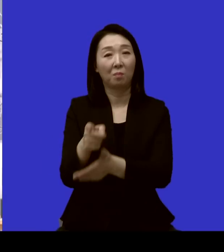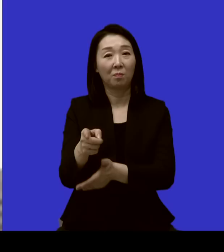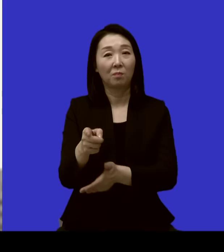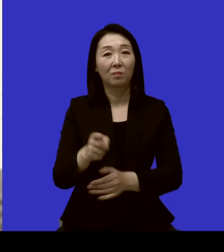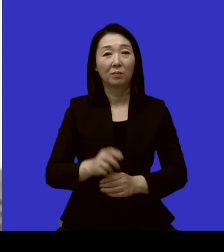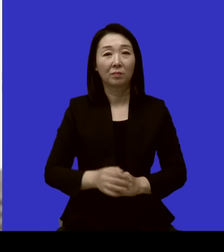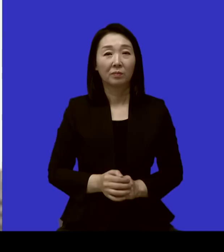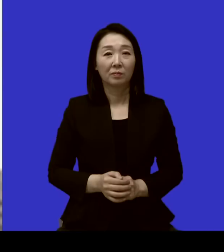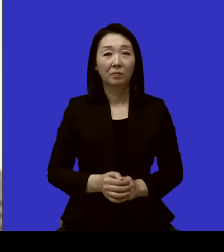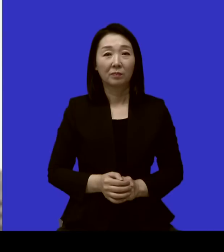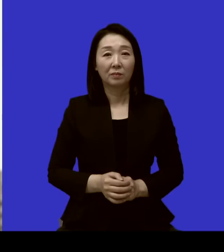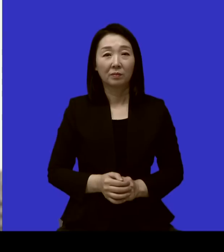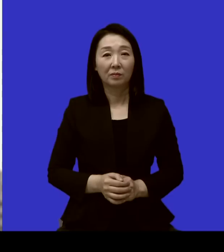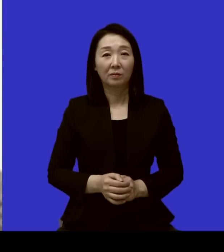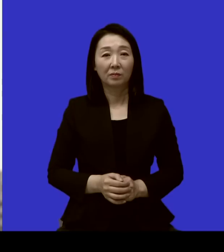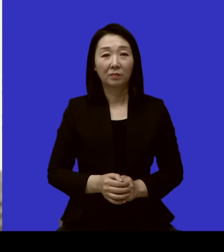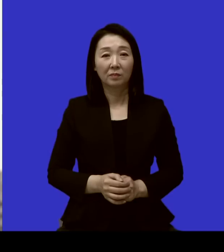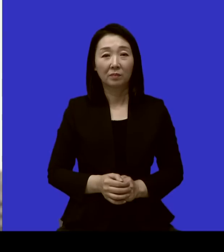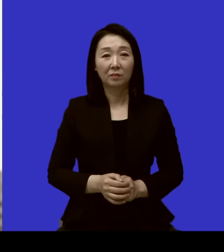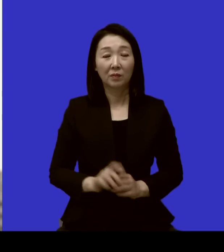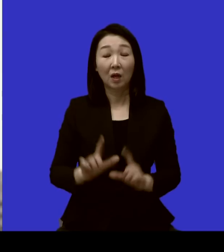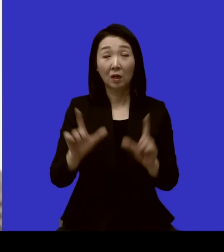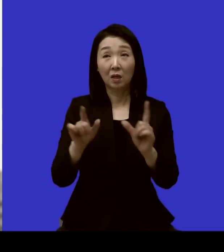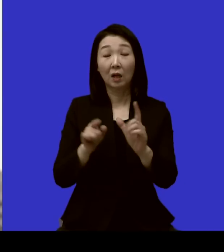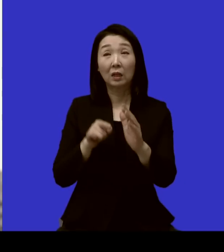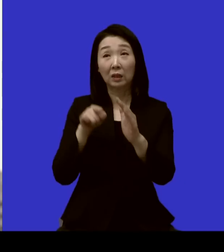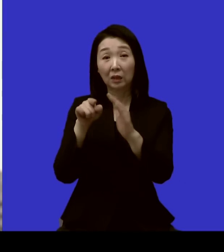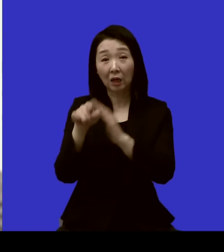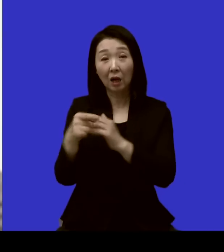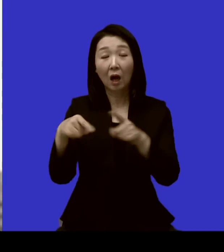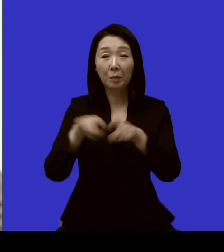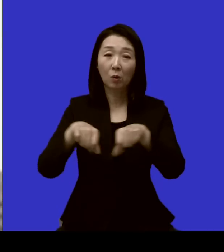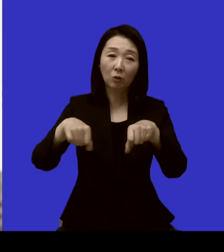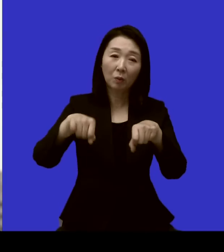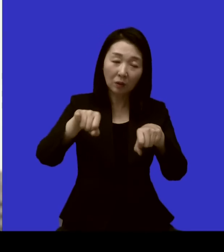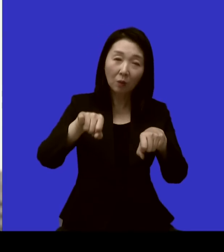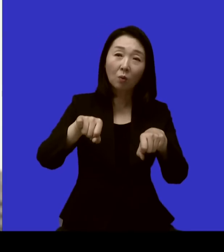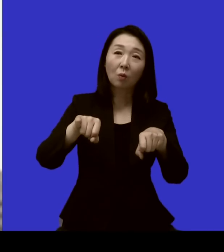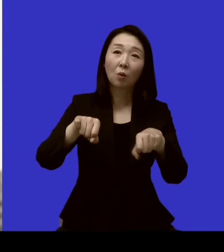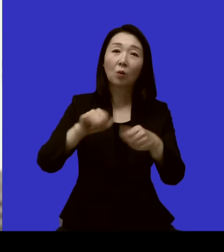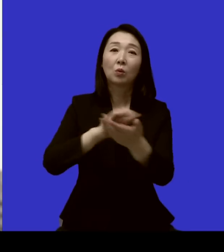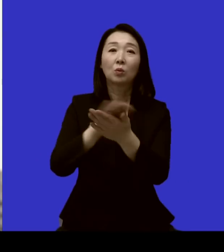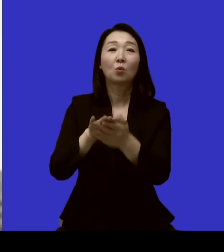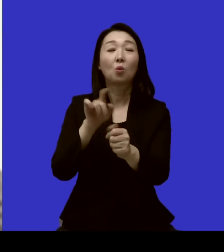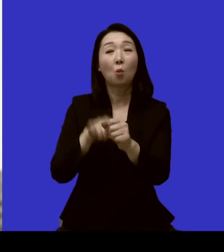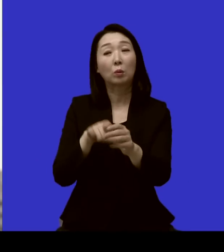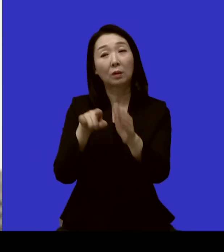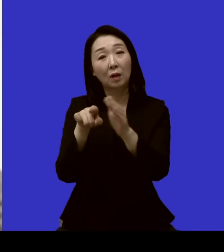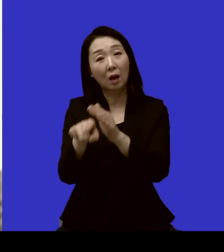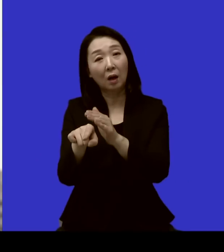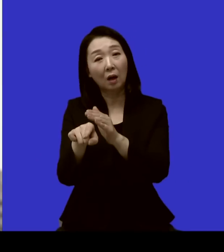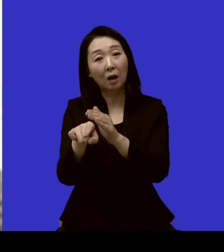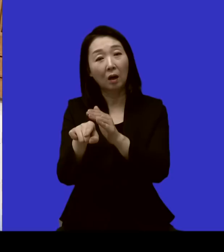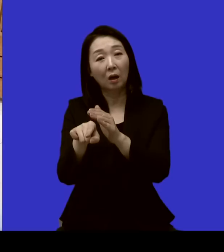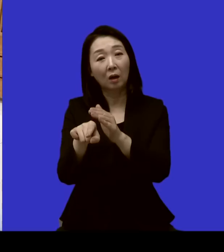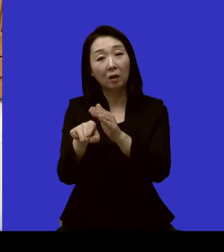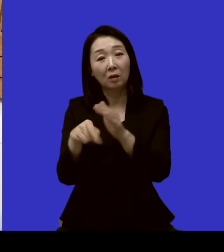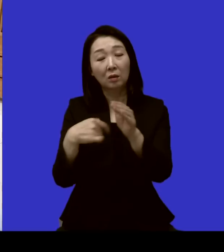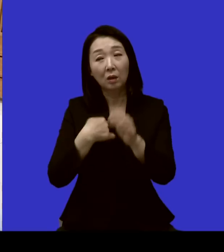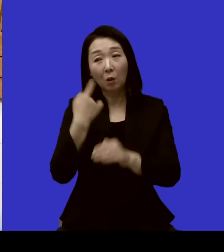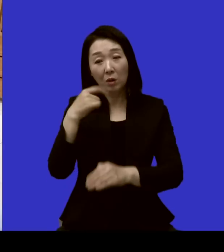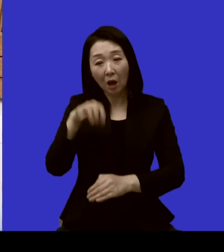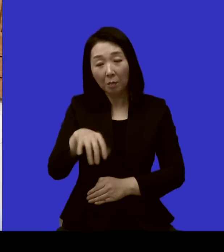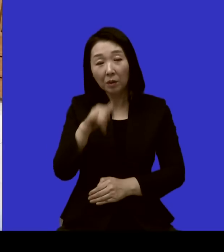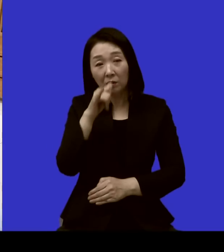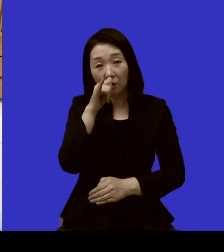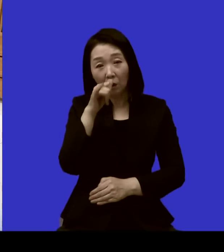예. 근데 그날은 제가 또 나갔었어요. 그래서 같이 이제 오토바이를 타고 어울리려고 예. 나갔었는데 제가 바로 이 앞에 있는데